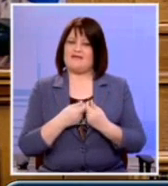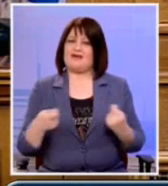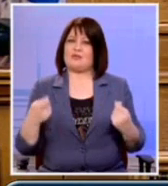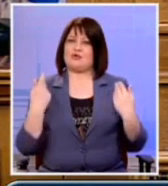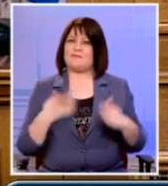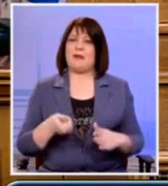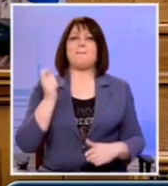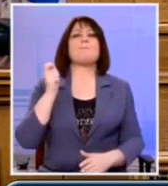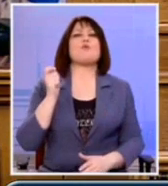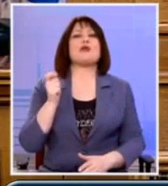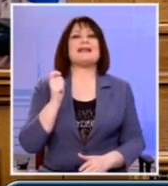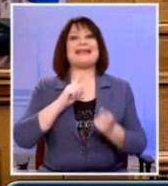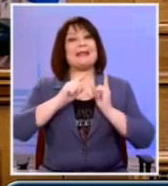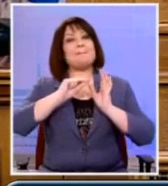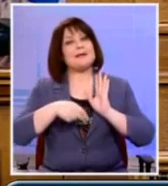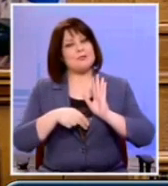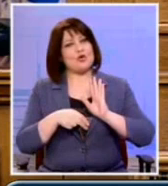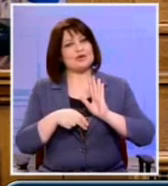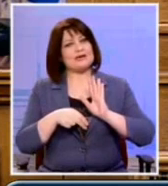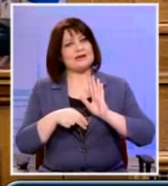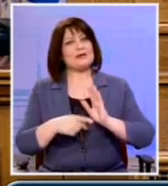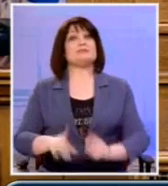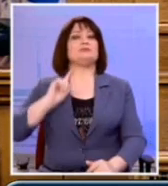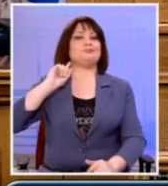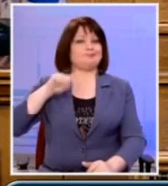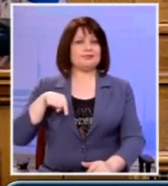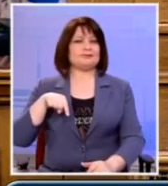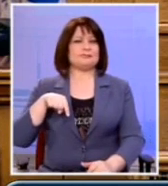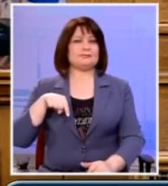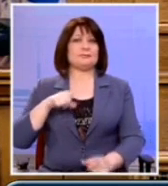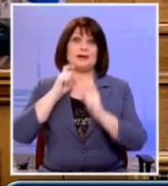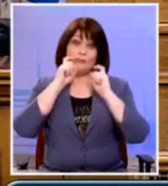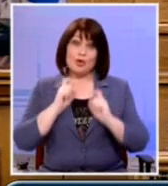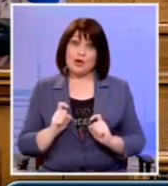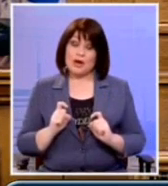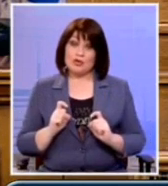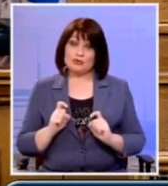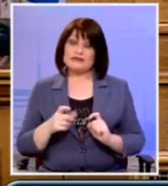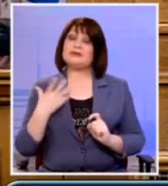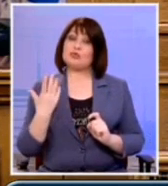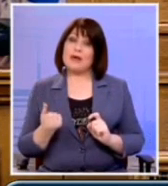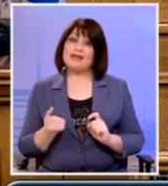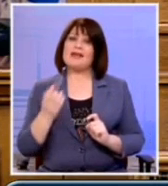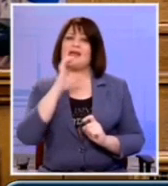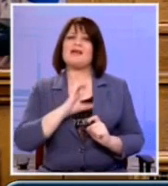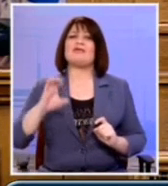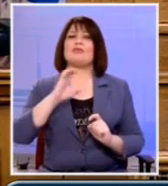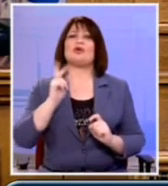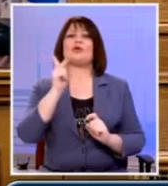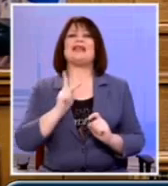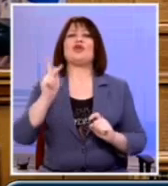τις πολιτικές των μνημονίων, παραβίασε τις υποχρεώσεις που απορρέουν από τον Ευρωπαϊκό Κοινωνικό